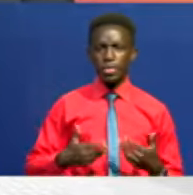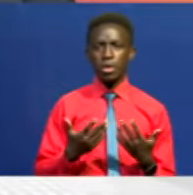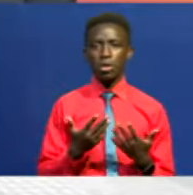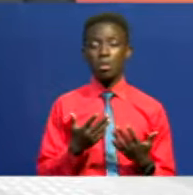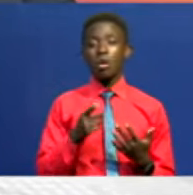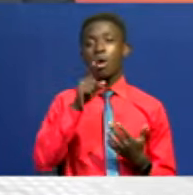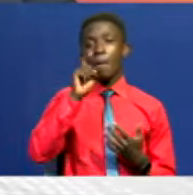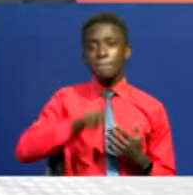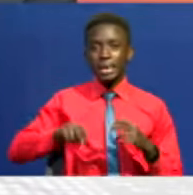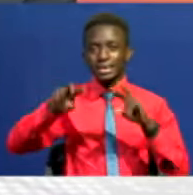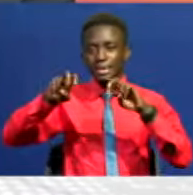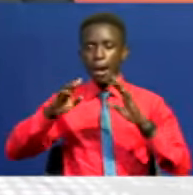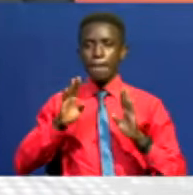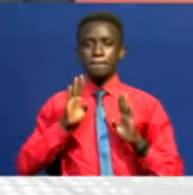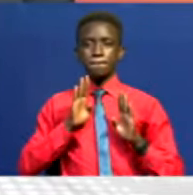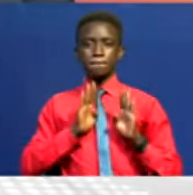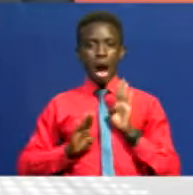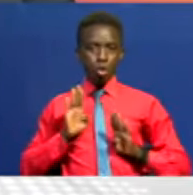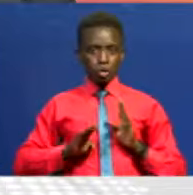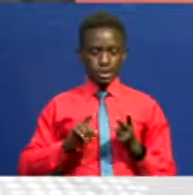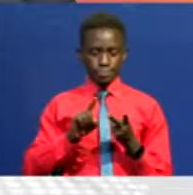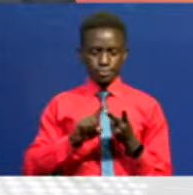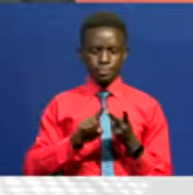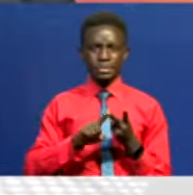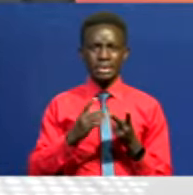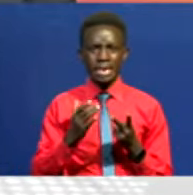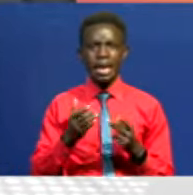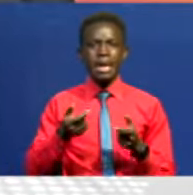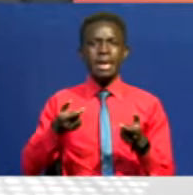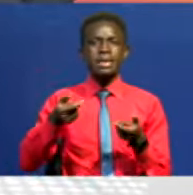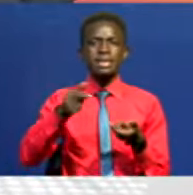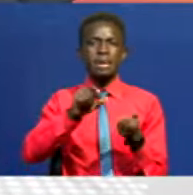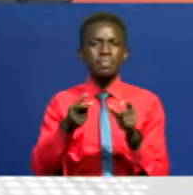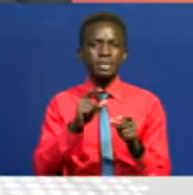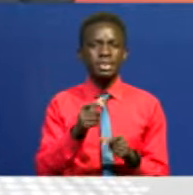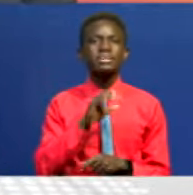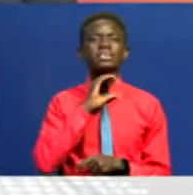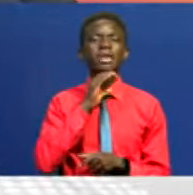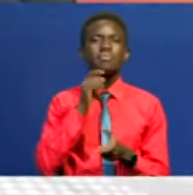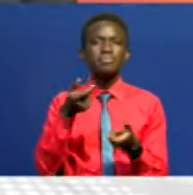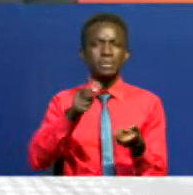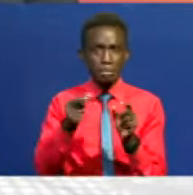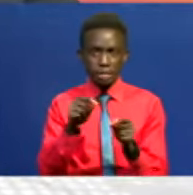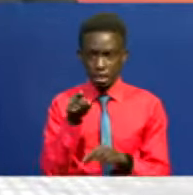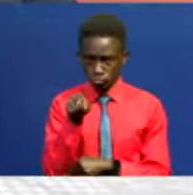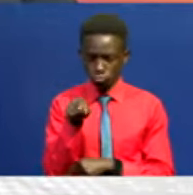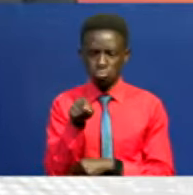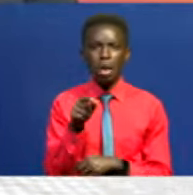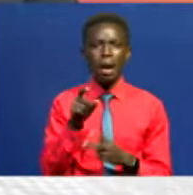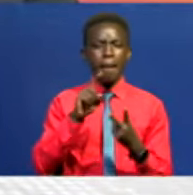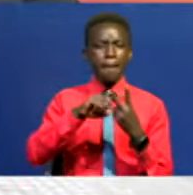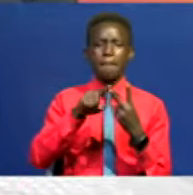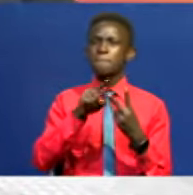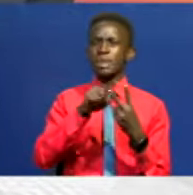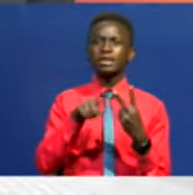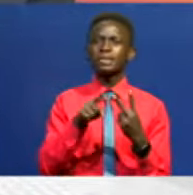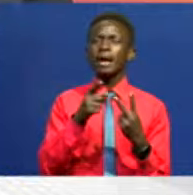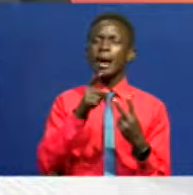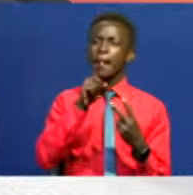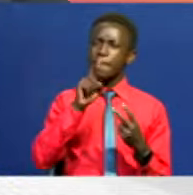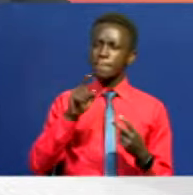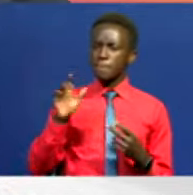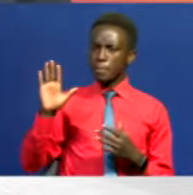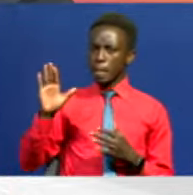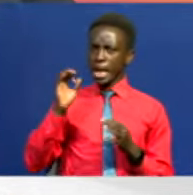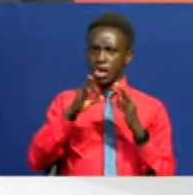chemistry, masomo kama hayo. Lakini pia kuna general consideration ambayo wanaangalia ile grade